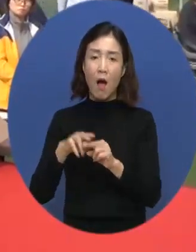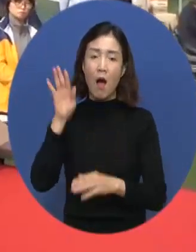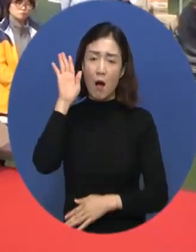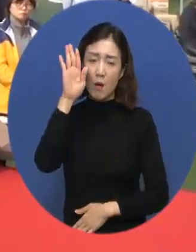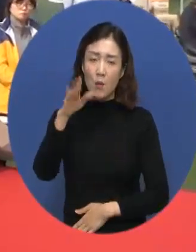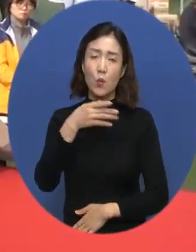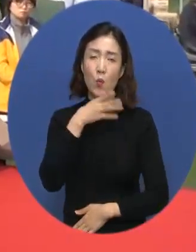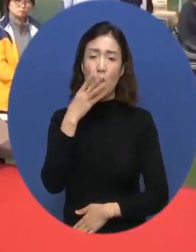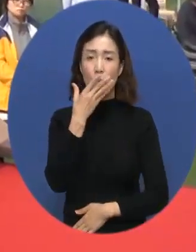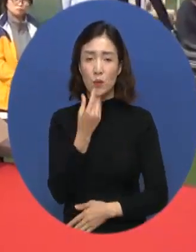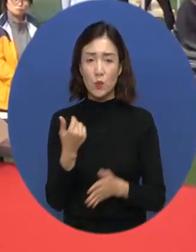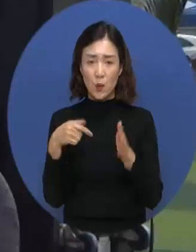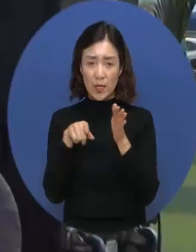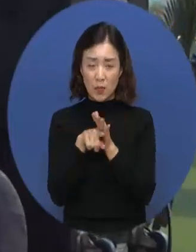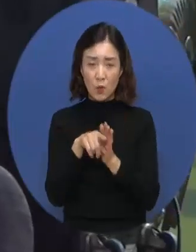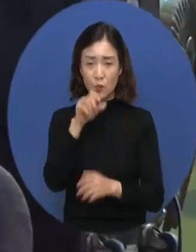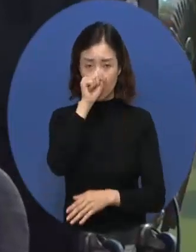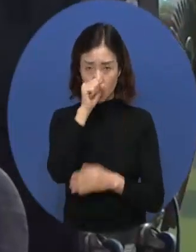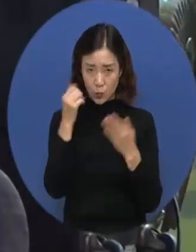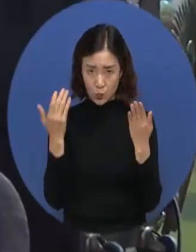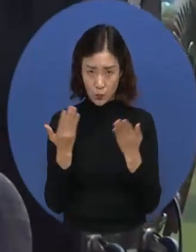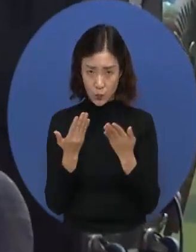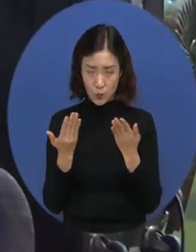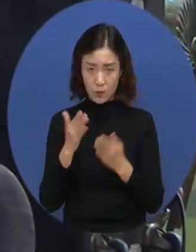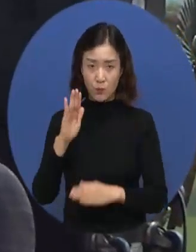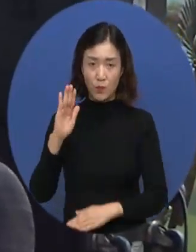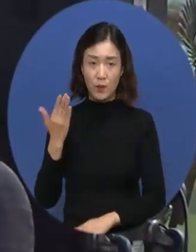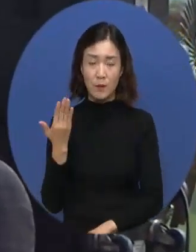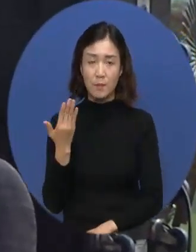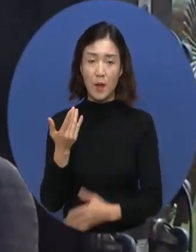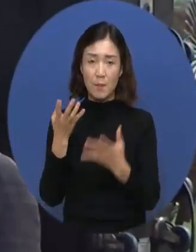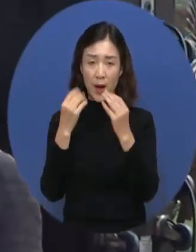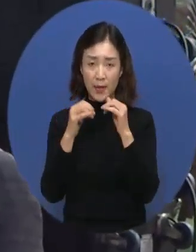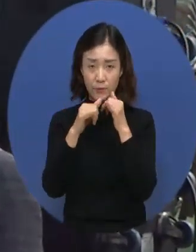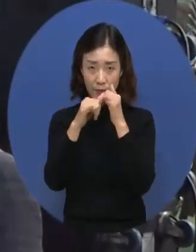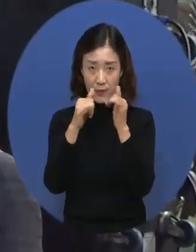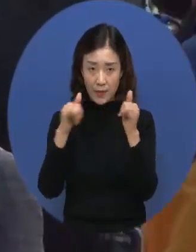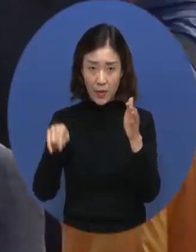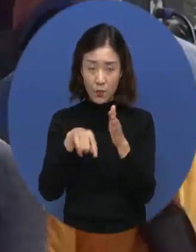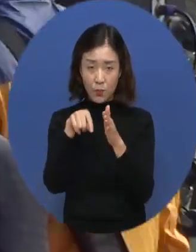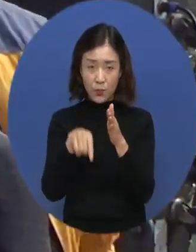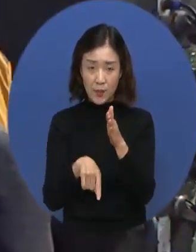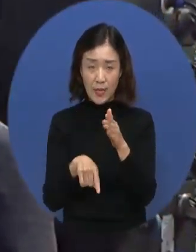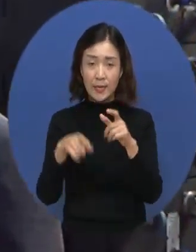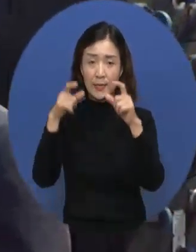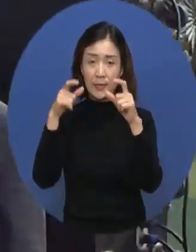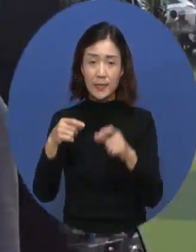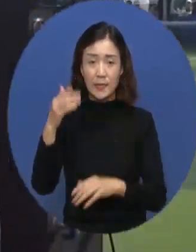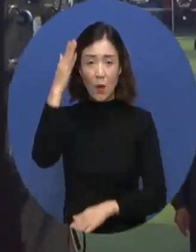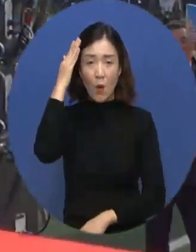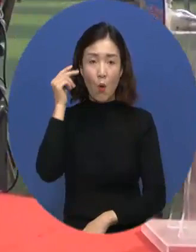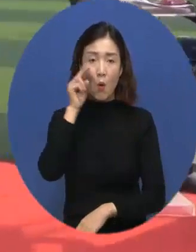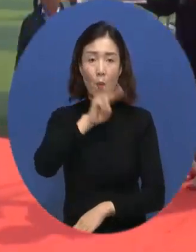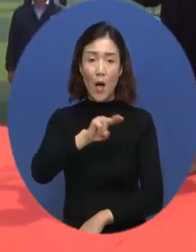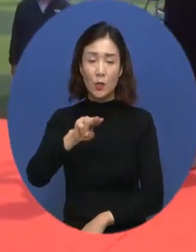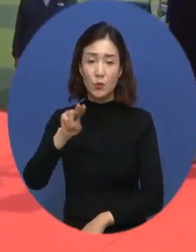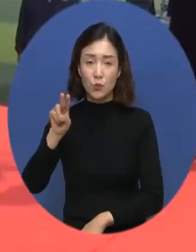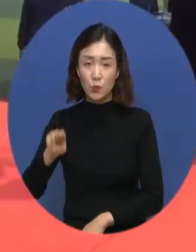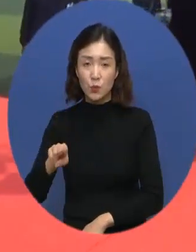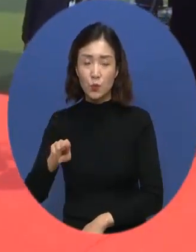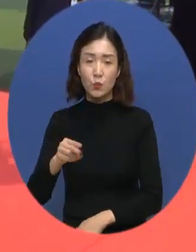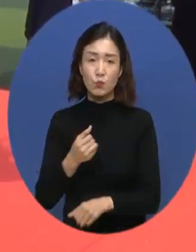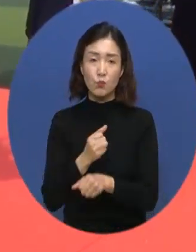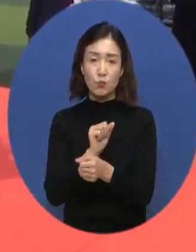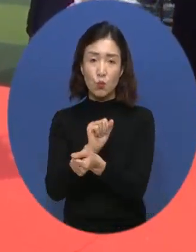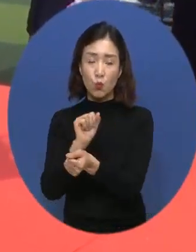위해서도 좋은 일일 것입니다. 많은 수상자들 가운데 지역 바둑 보급에 힘쓴 프로